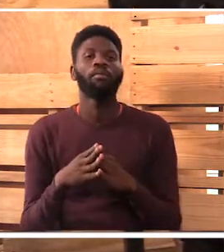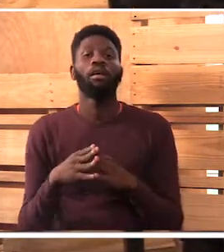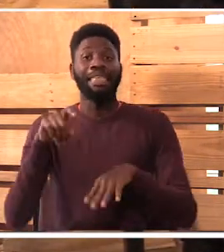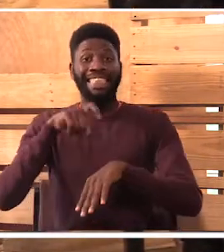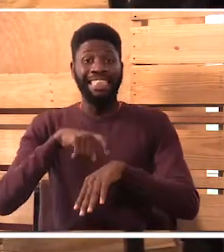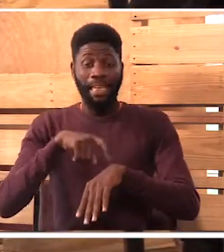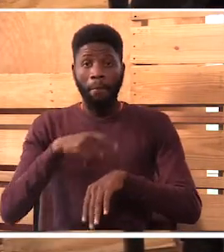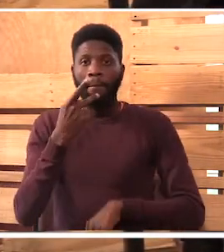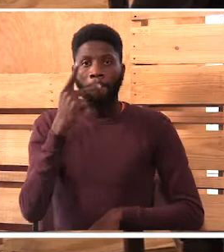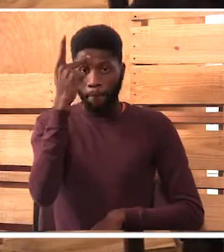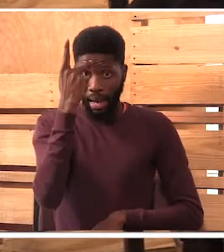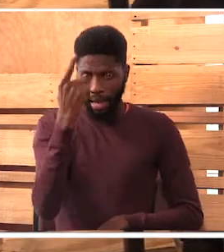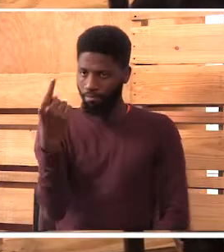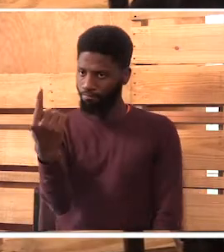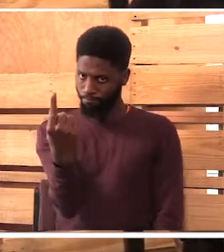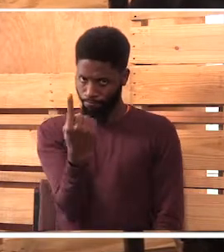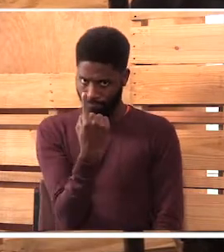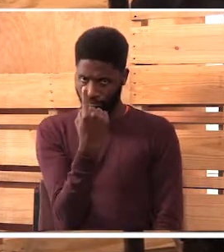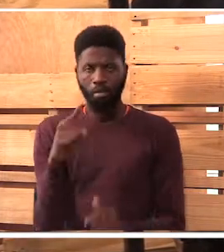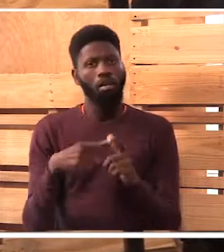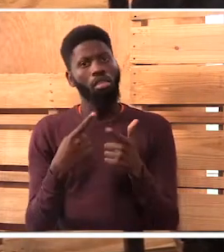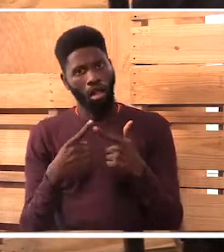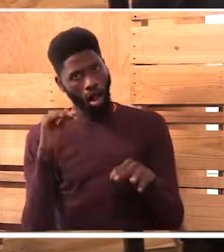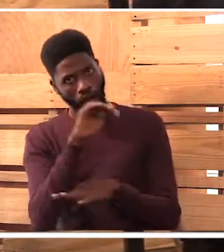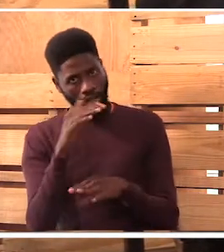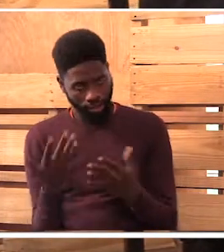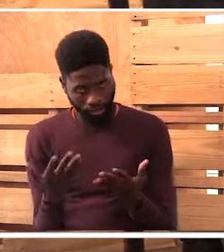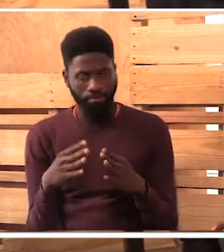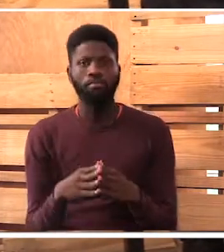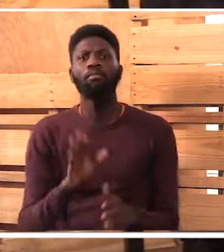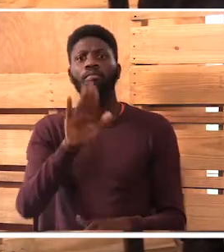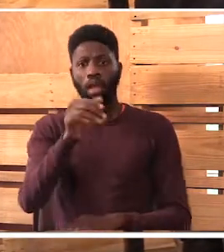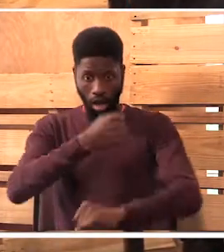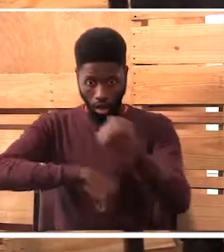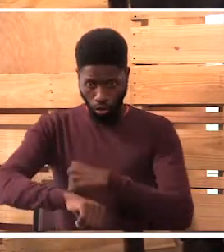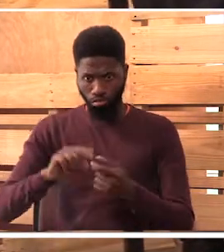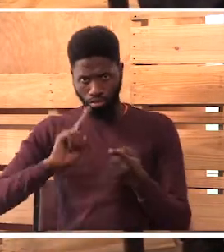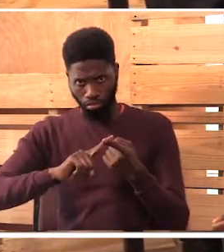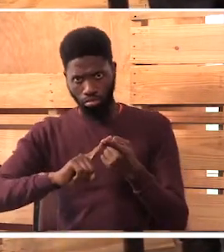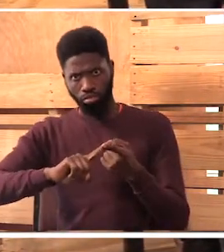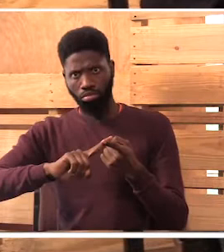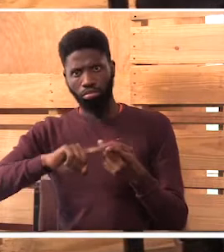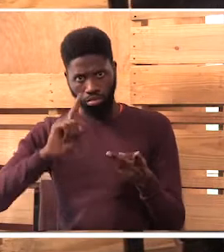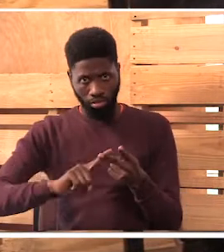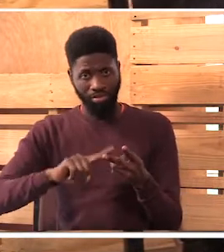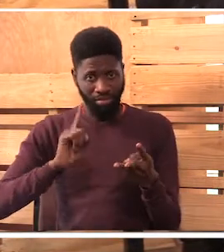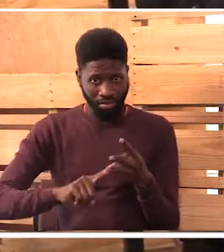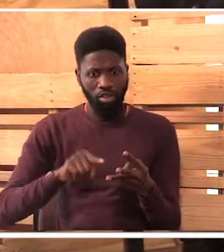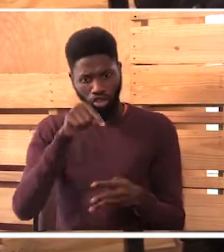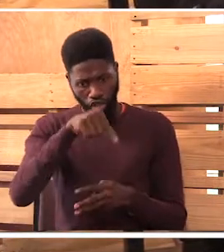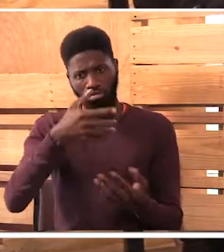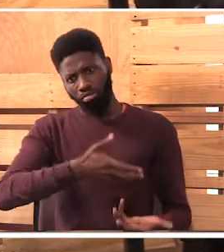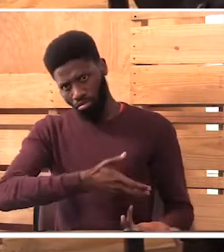mzazi anakuja, na anakuambia, fanya hivi, carry this to this place.